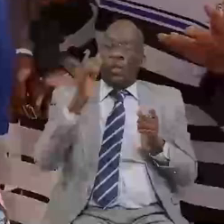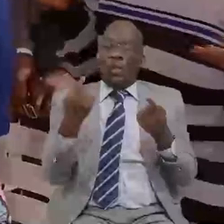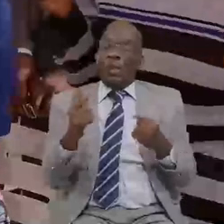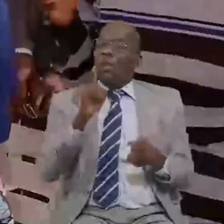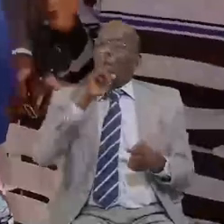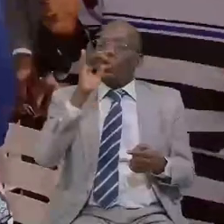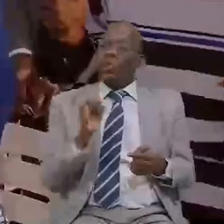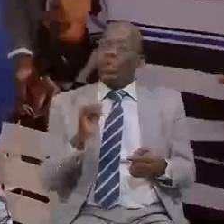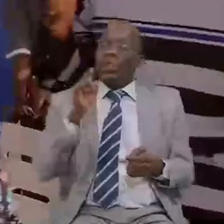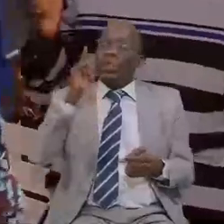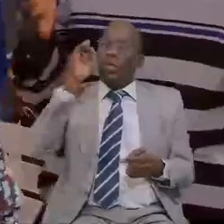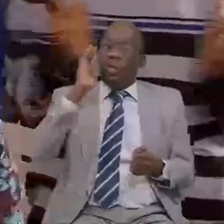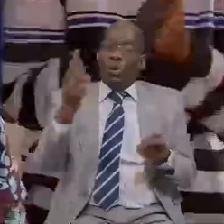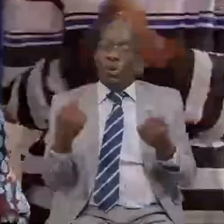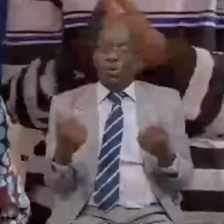Certainement, il viendra.